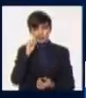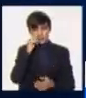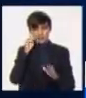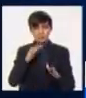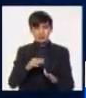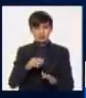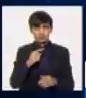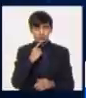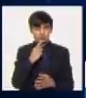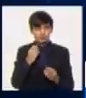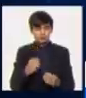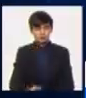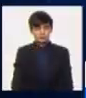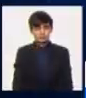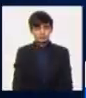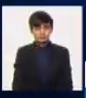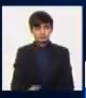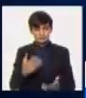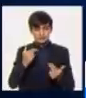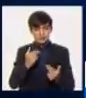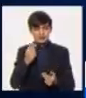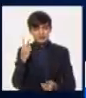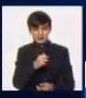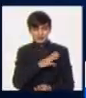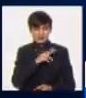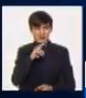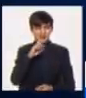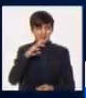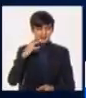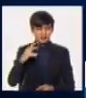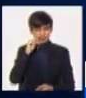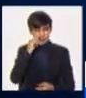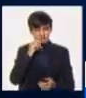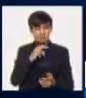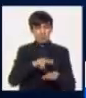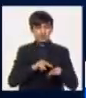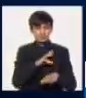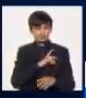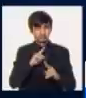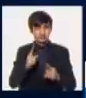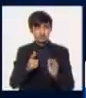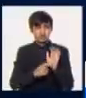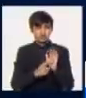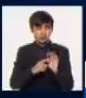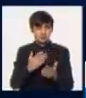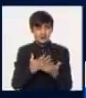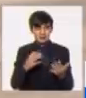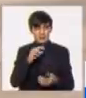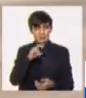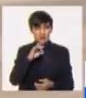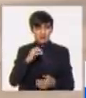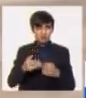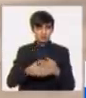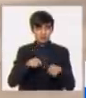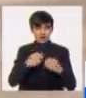Шымкенте с этим сложнее. Действительно, за 2 недели карантина шымкентские полицейские составили почти 700 протоколов по факту